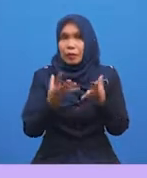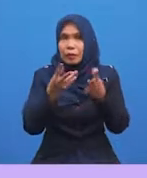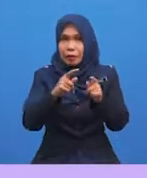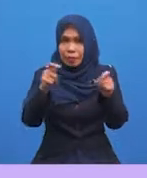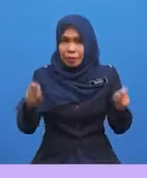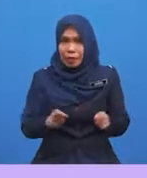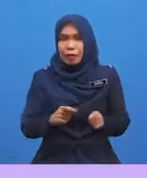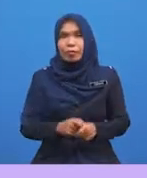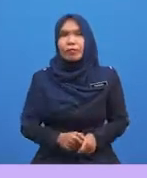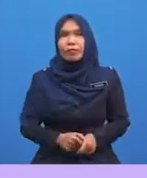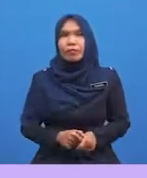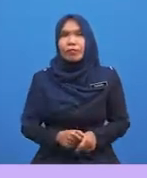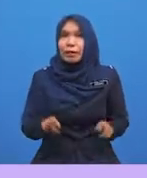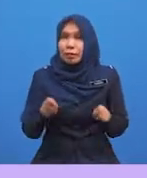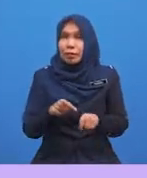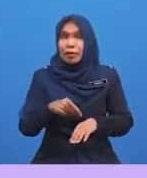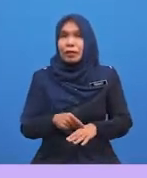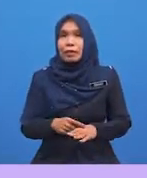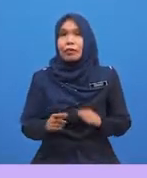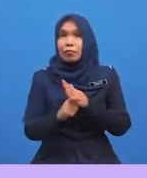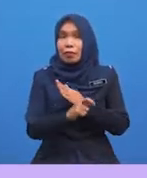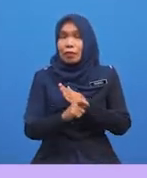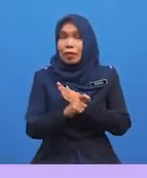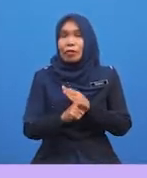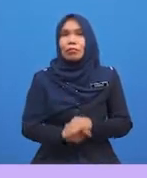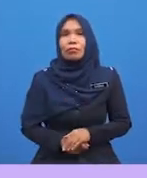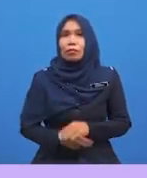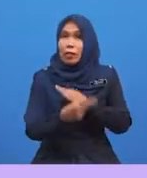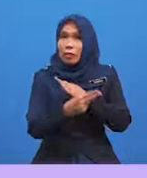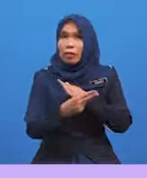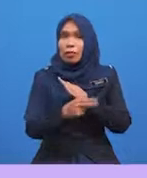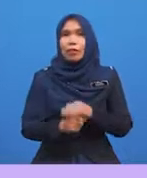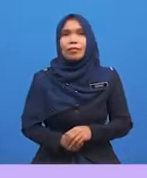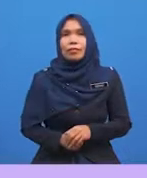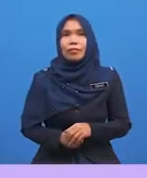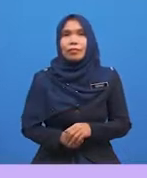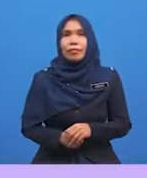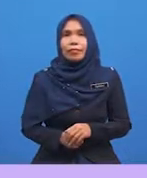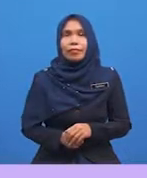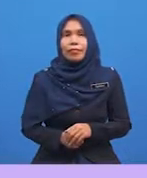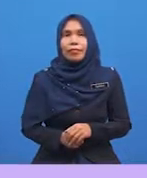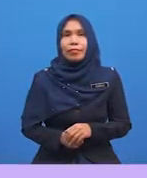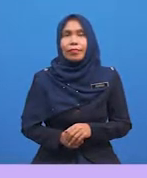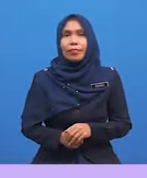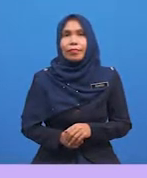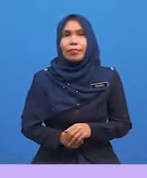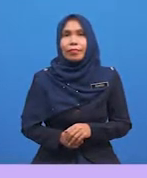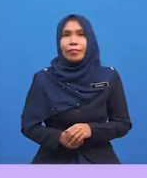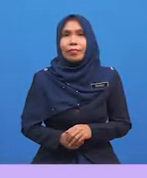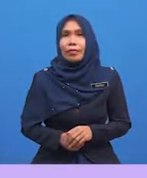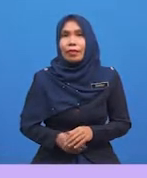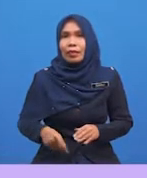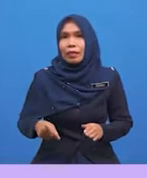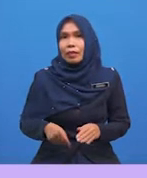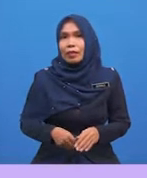Sabah. Terdapat juga kawasan berpenduduk jarang terutama di kawasan berpaya. Contohnya sekitar Tasik Cini